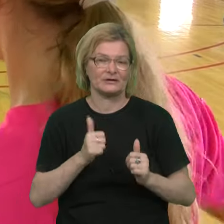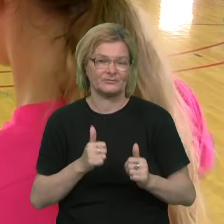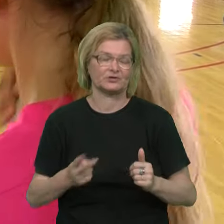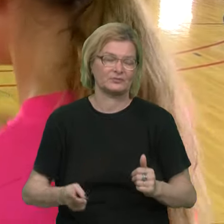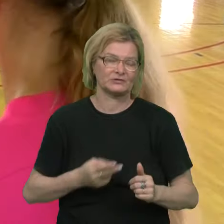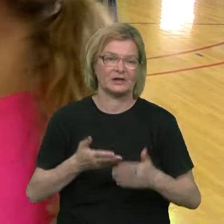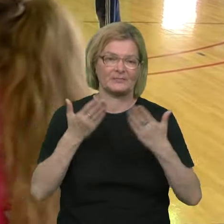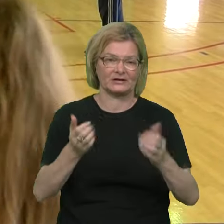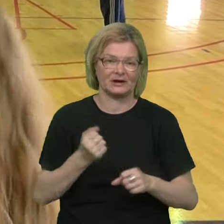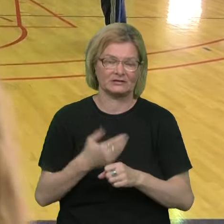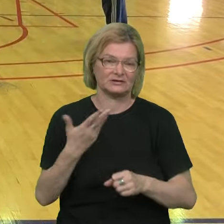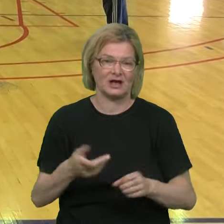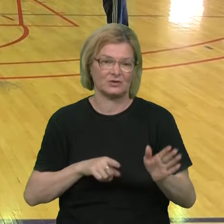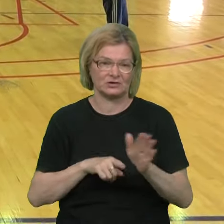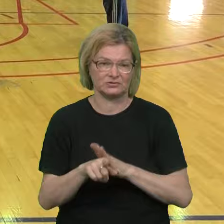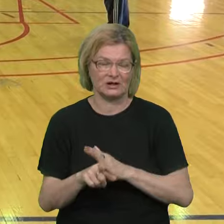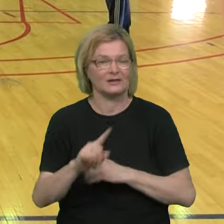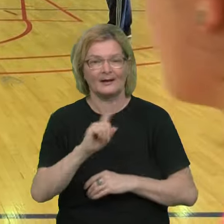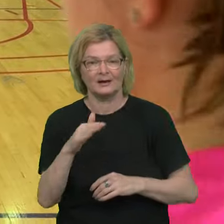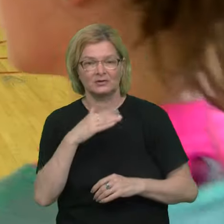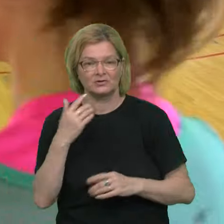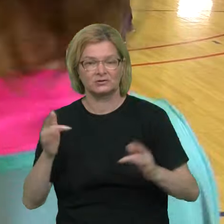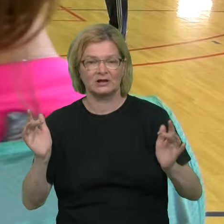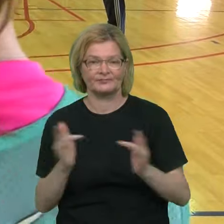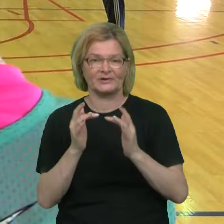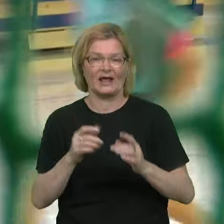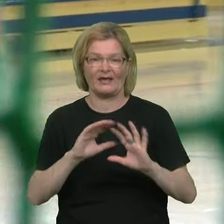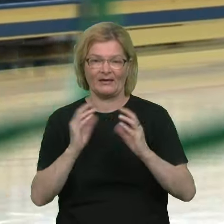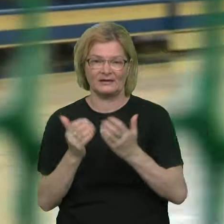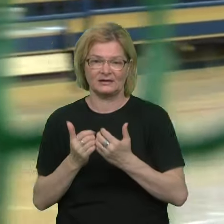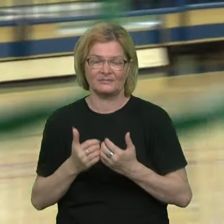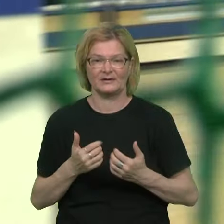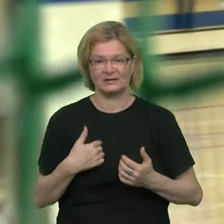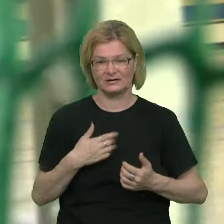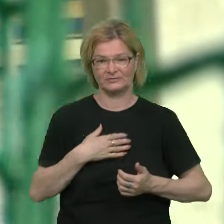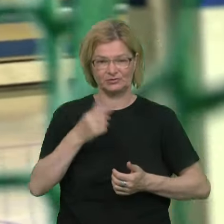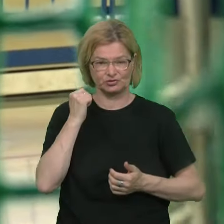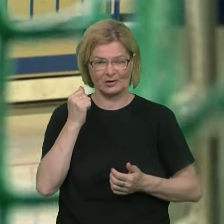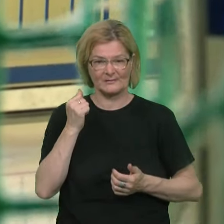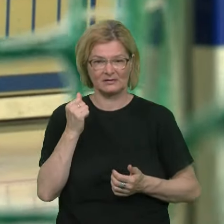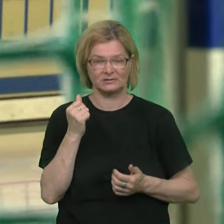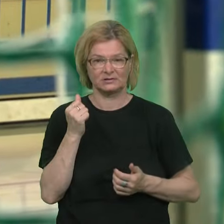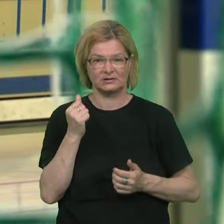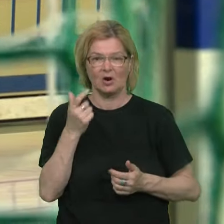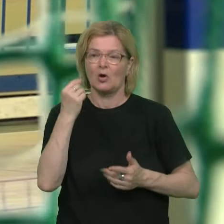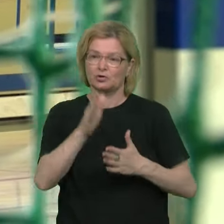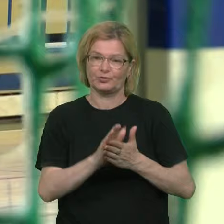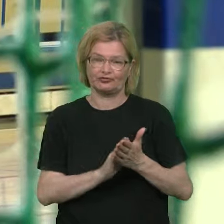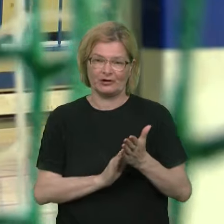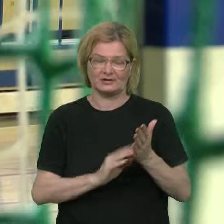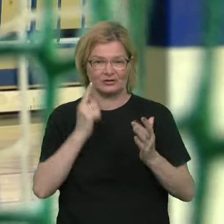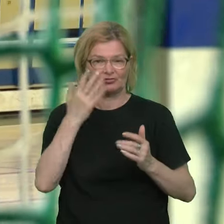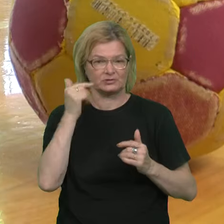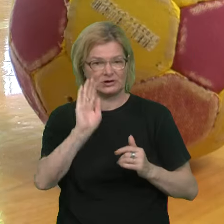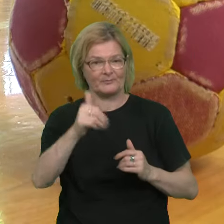ljubav prema sportu, upornost i predan rad daju rezultate. Nedostaje im suparničkih ekipa. Ja sam s ovim curama